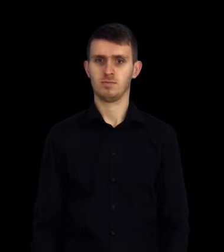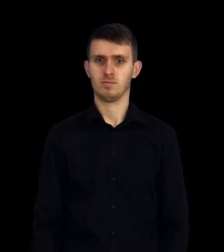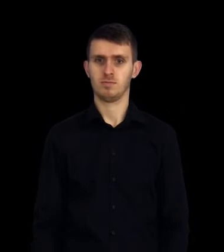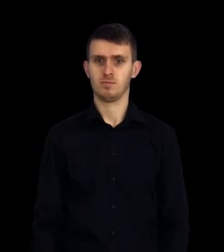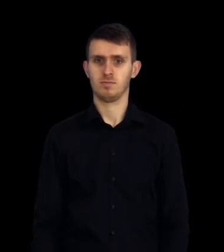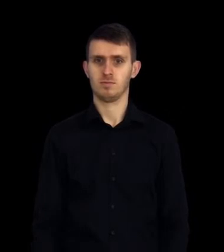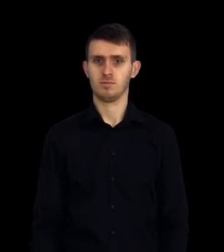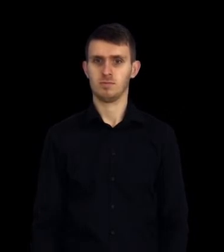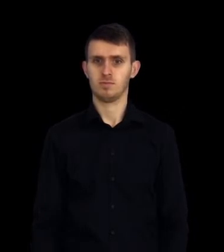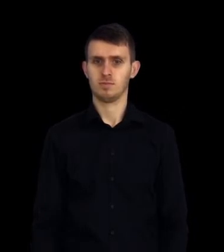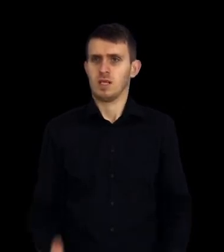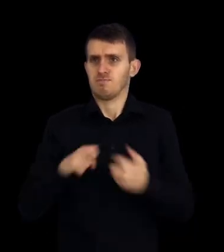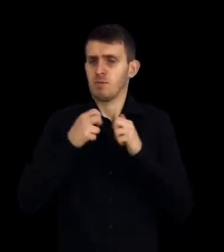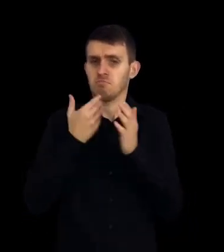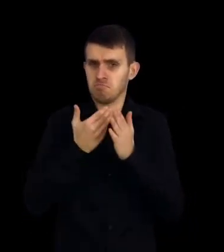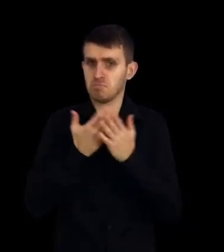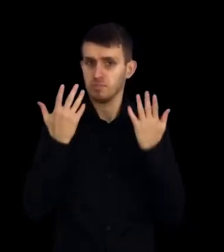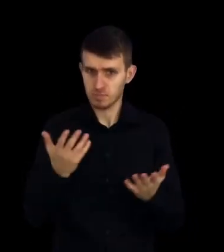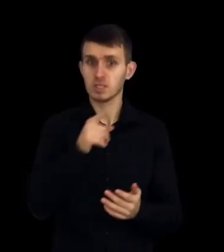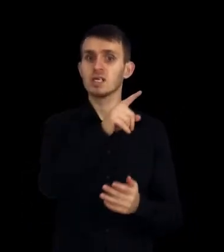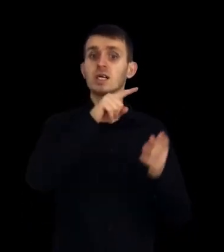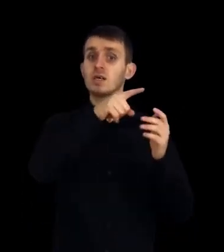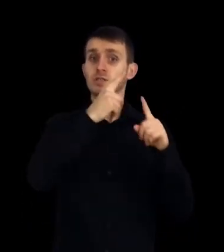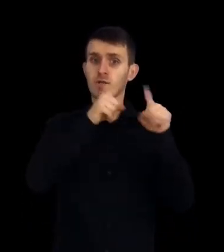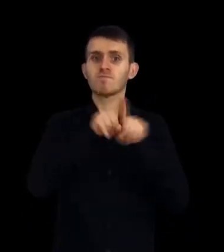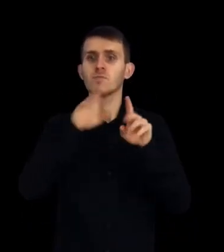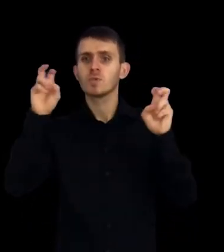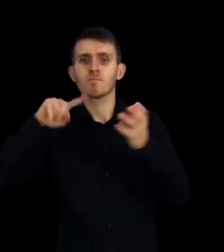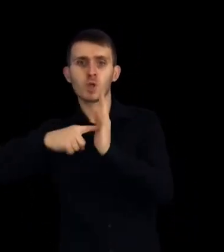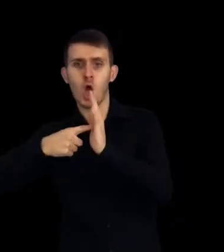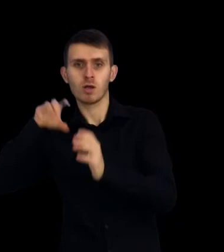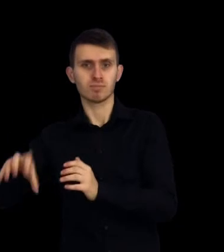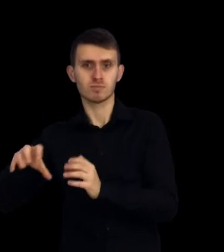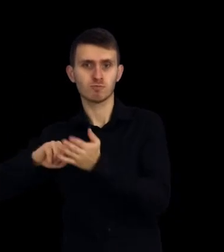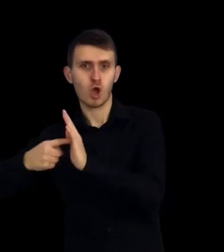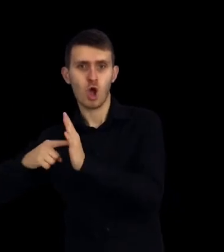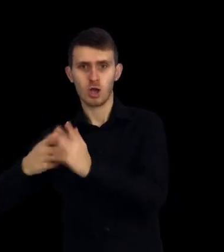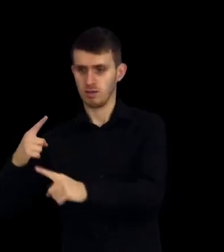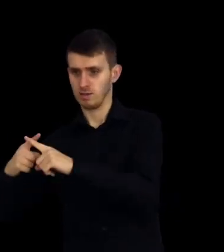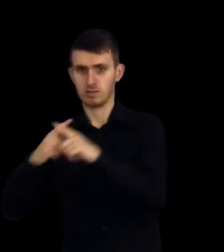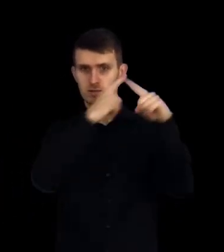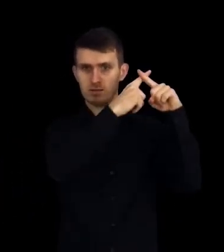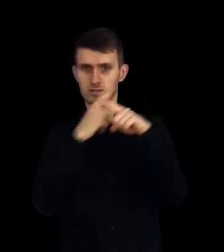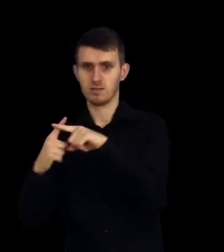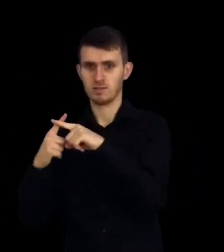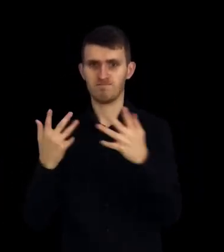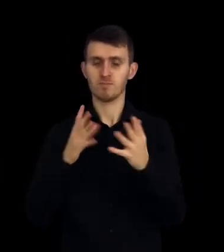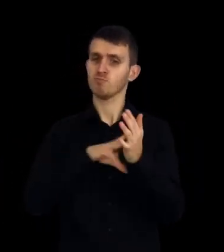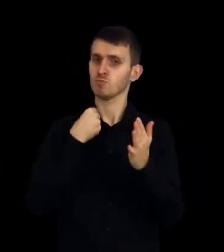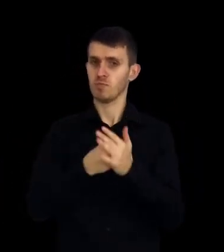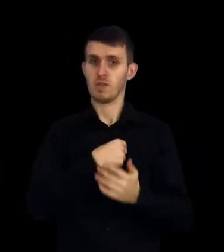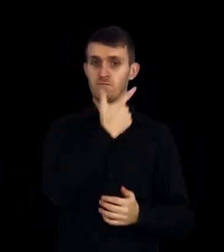się z nim pewien problem rzecz w tym że bardzo przypomina on znak mnożenia używany w